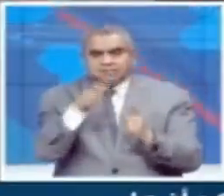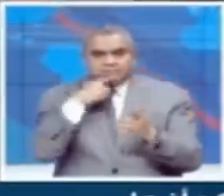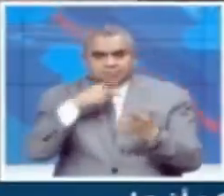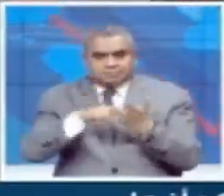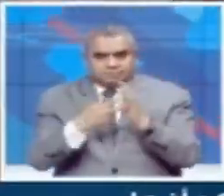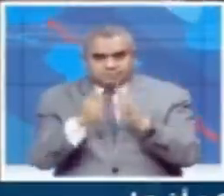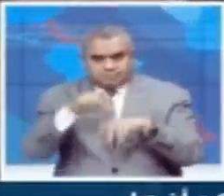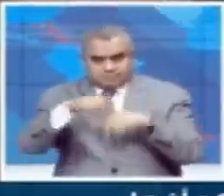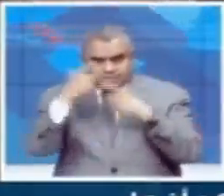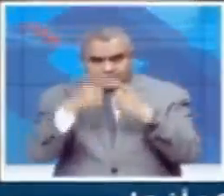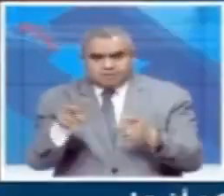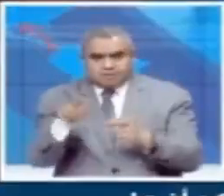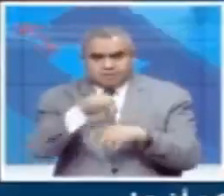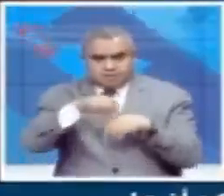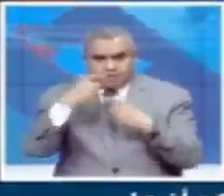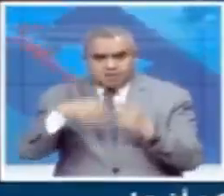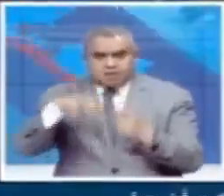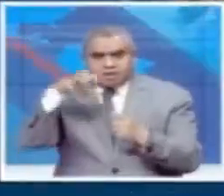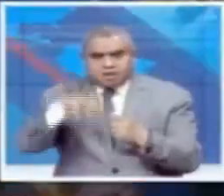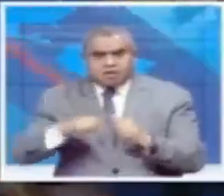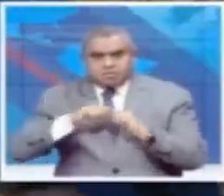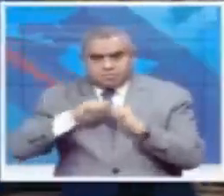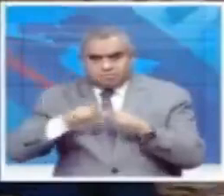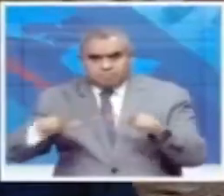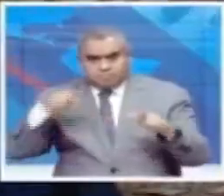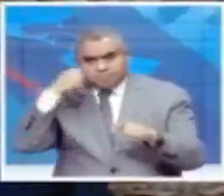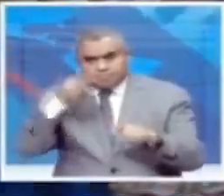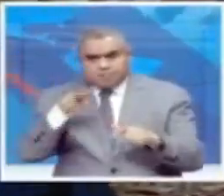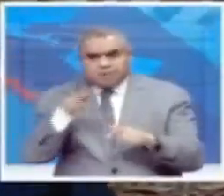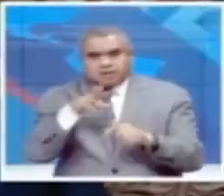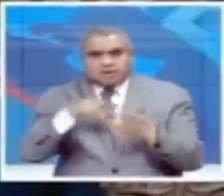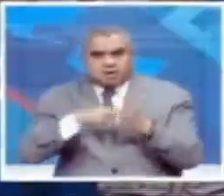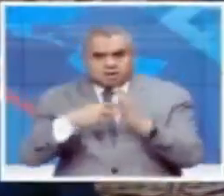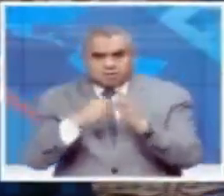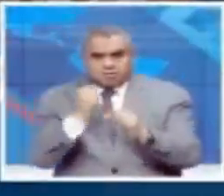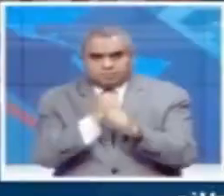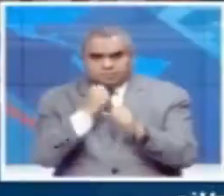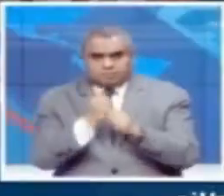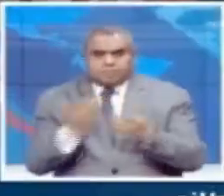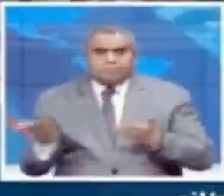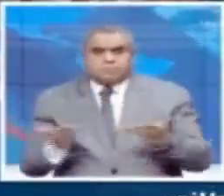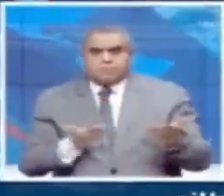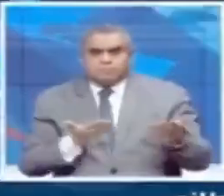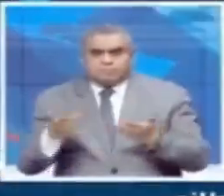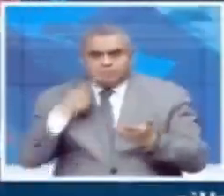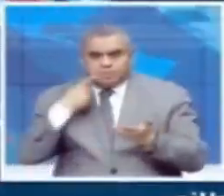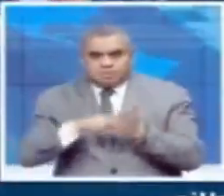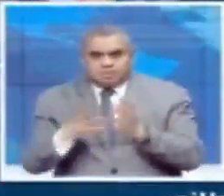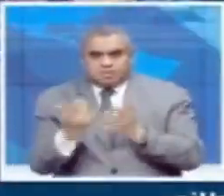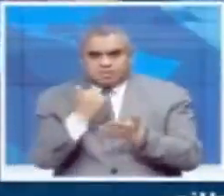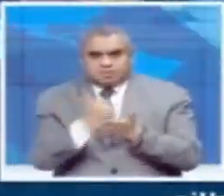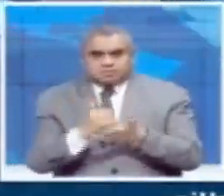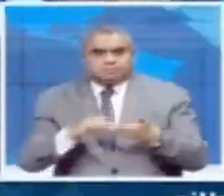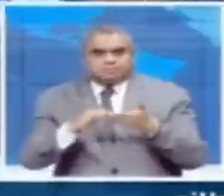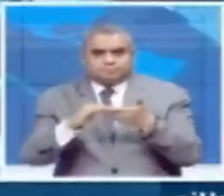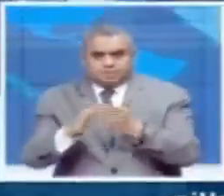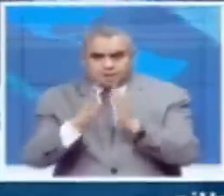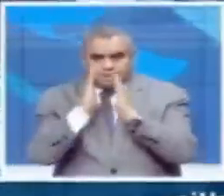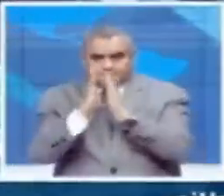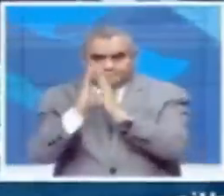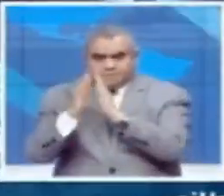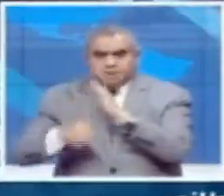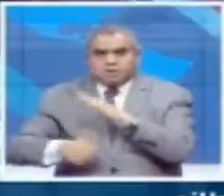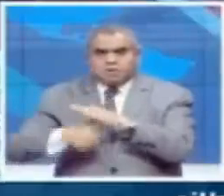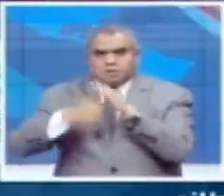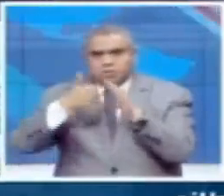ديفيد كاميرون بالقاهرة، أعلن الوزيران أن المباحثات تناولت العديد من الملفات